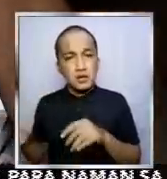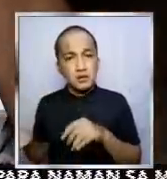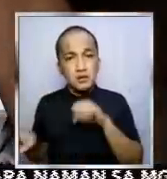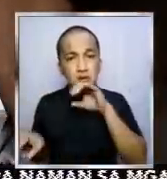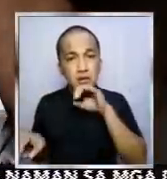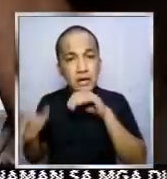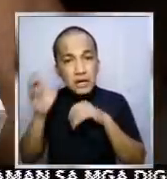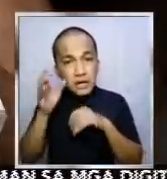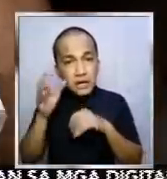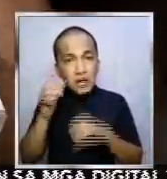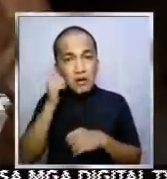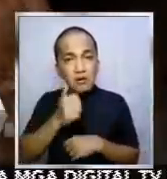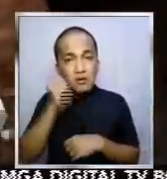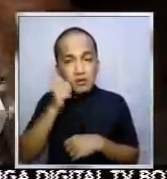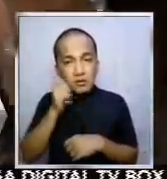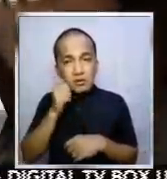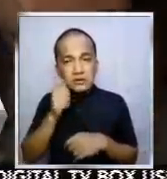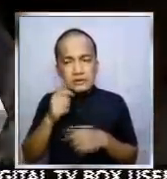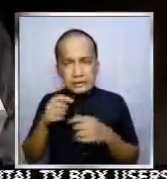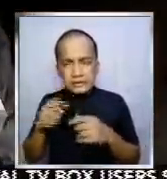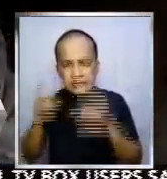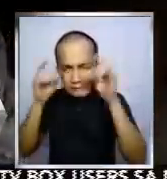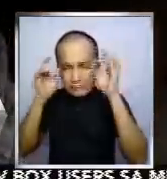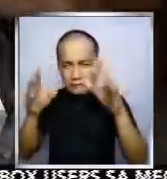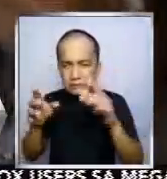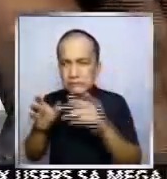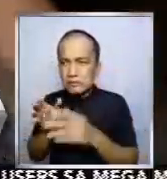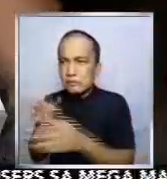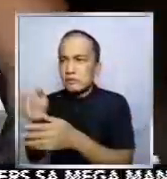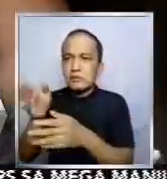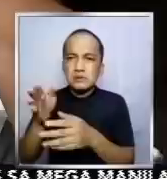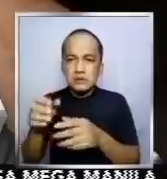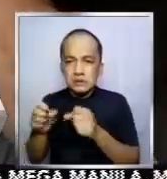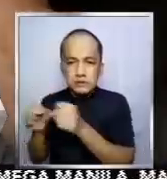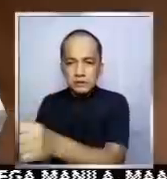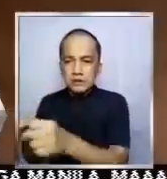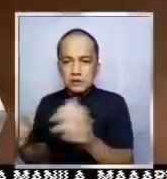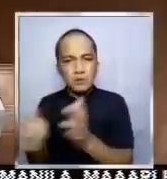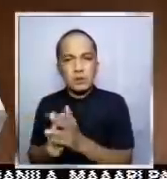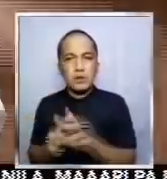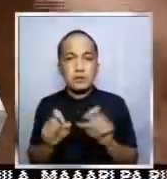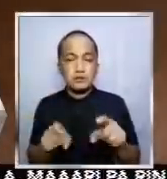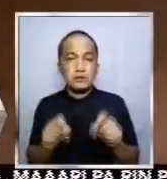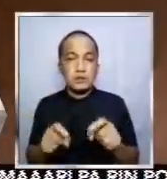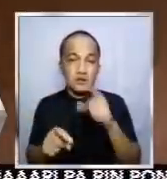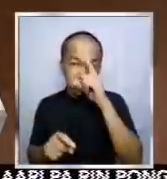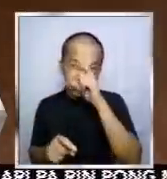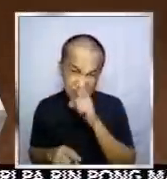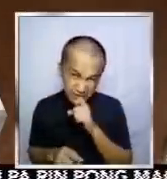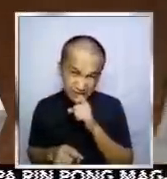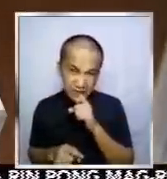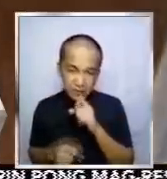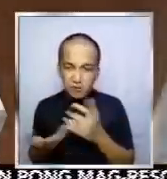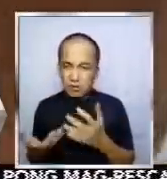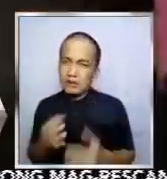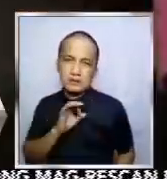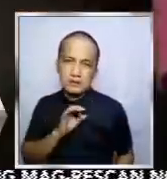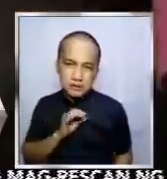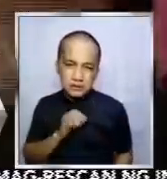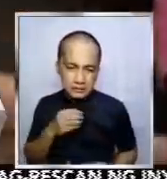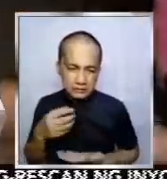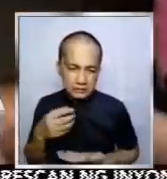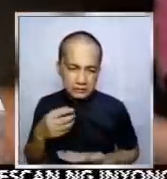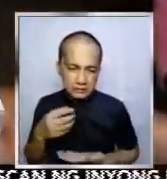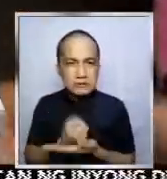araw-araw nakikipagsapalaran sa lansangan. Pinagbawalang magtinda dahil sa may edad na, kaya walang kinikita. Problema pa raw niya ang